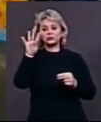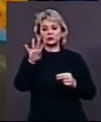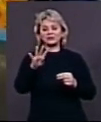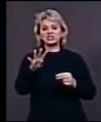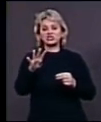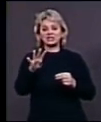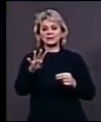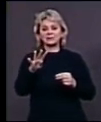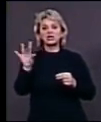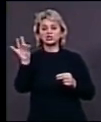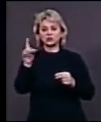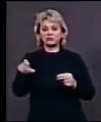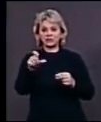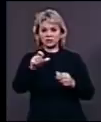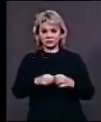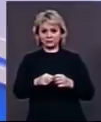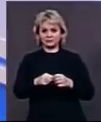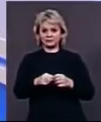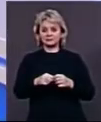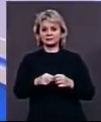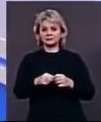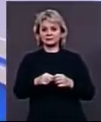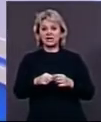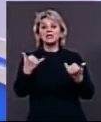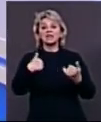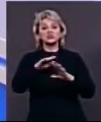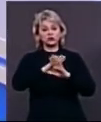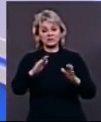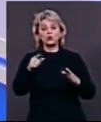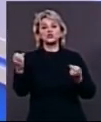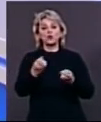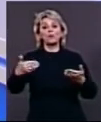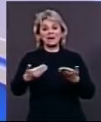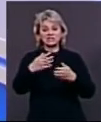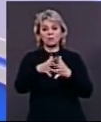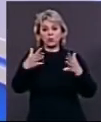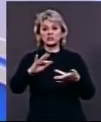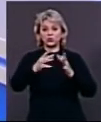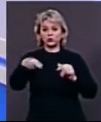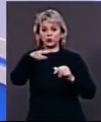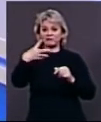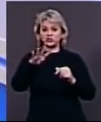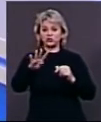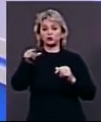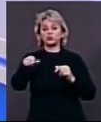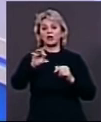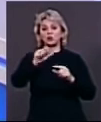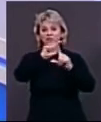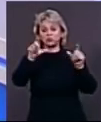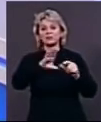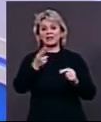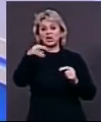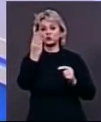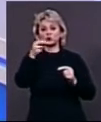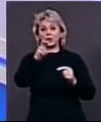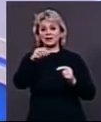Вишняков, Дон-24, Ростов-на-Дону. На сегодня у меня все. Еще больше новостей на сайте don24.ru. В студии